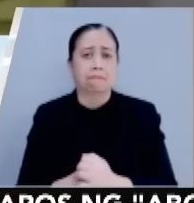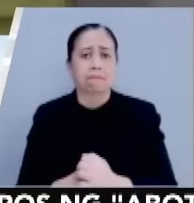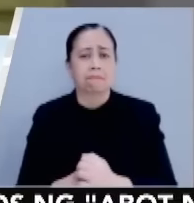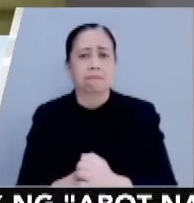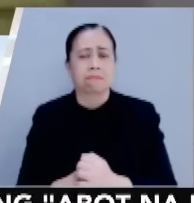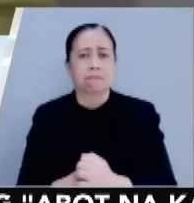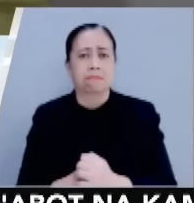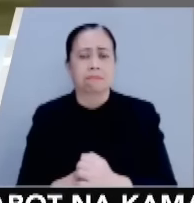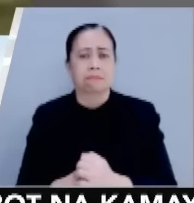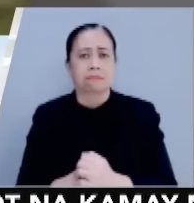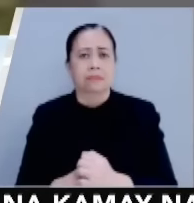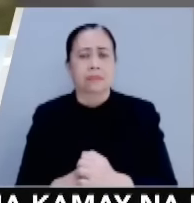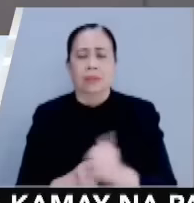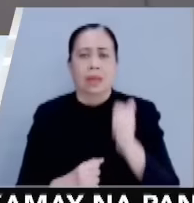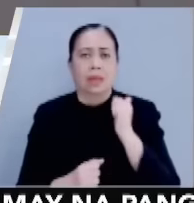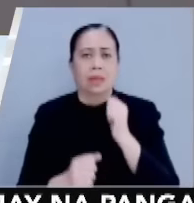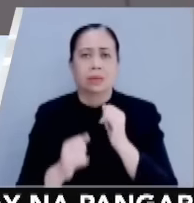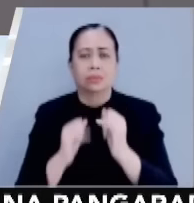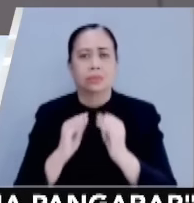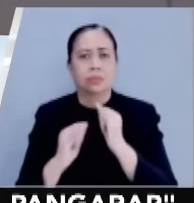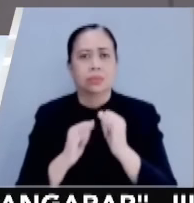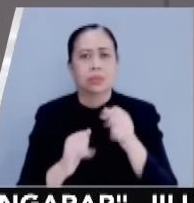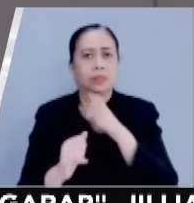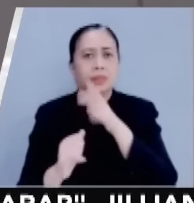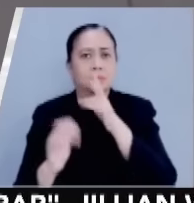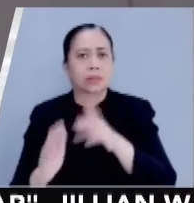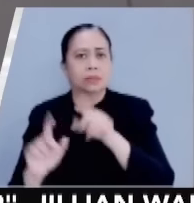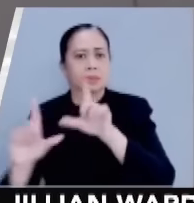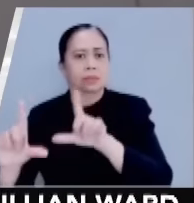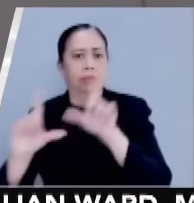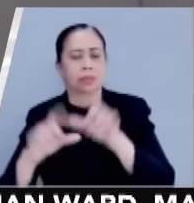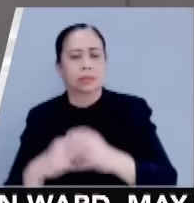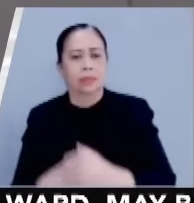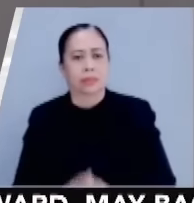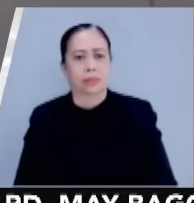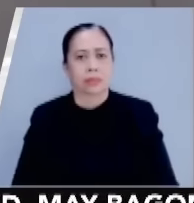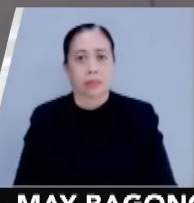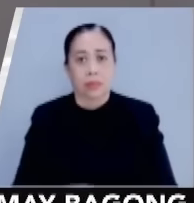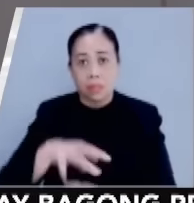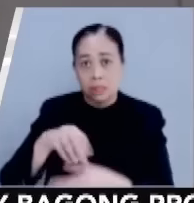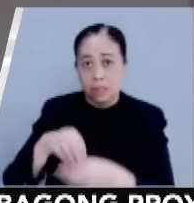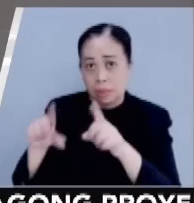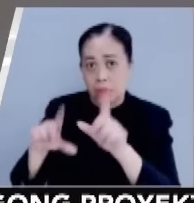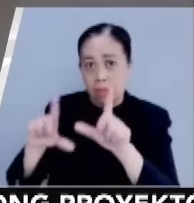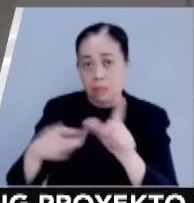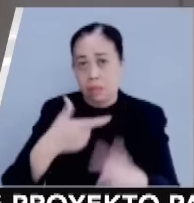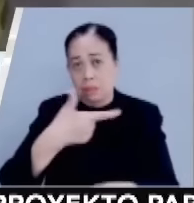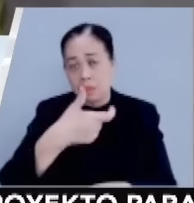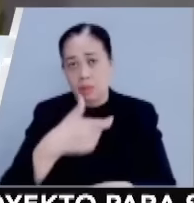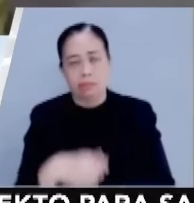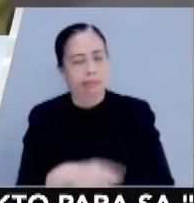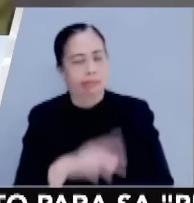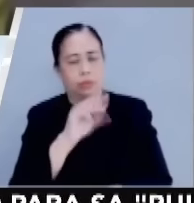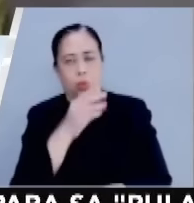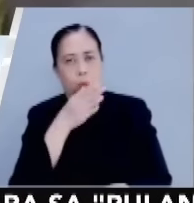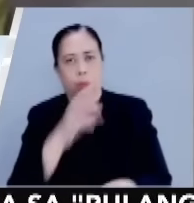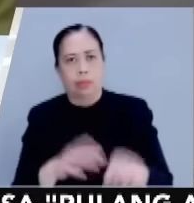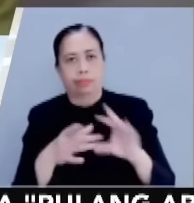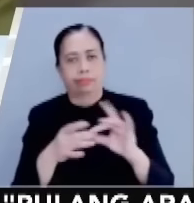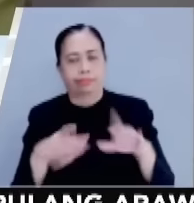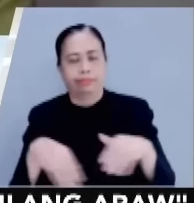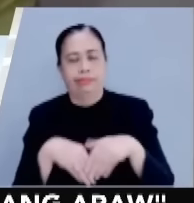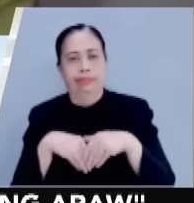Tumanging magkomento ang isa sa mga suspect. Boss, sangkot ka raw sa pamamaril. Anong masabi mo tungkol doon? Wala na comment. Ang